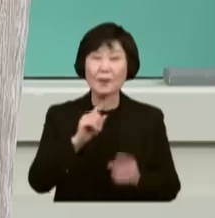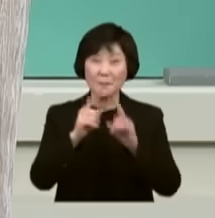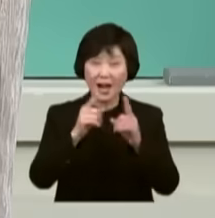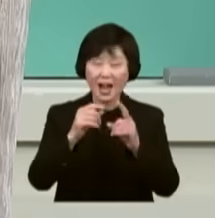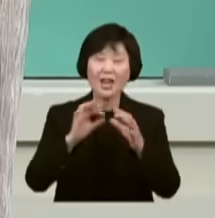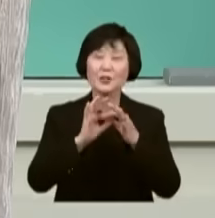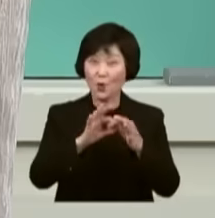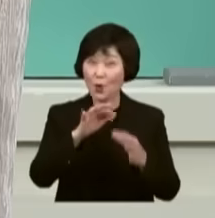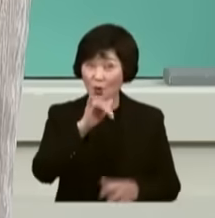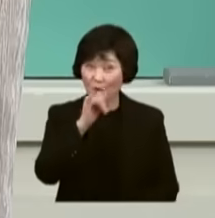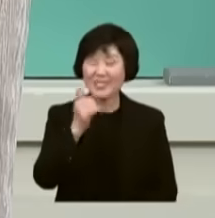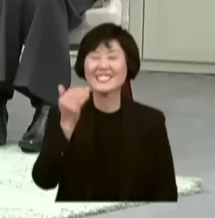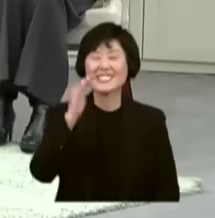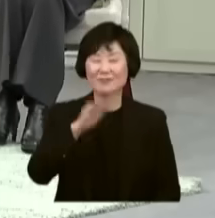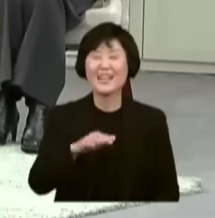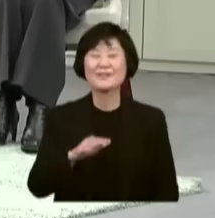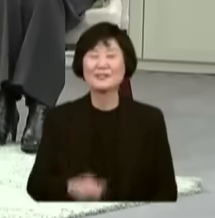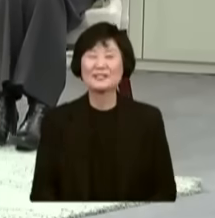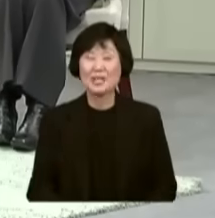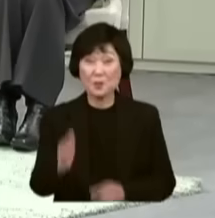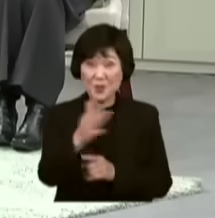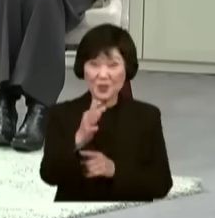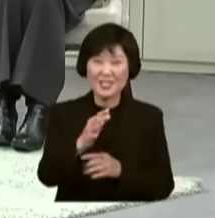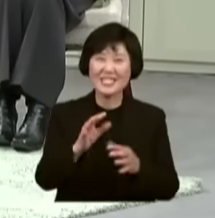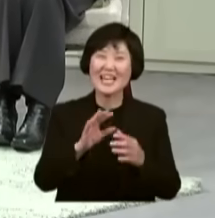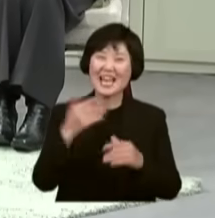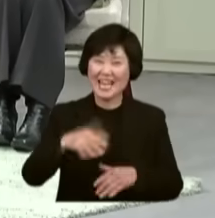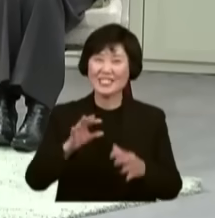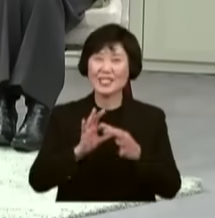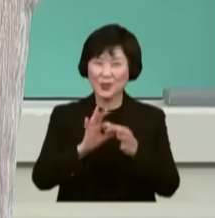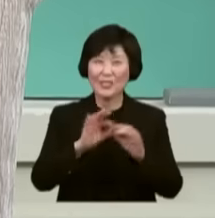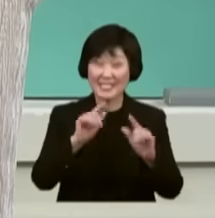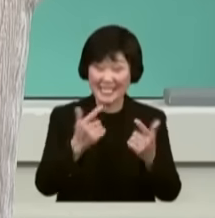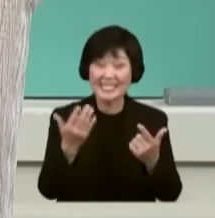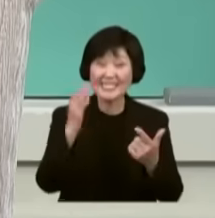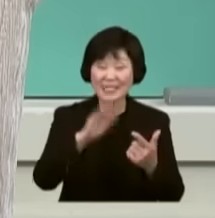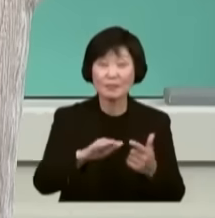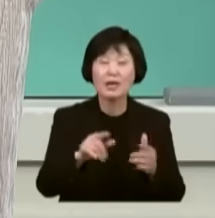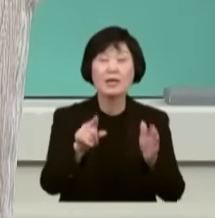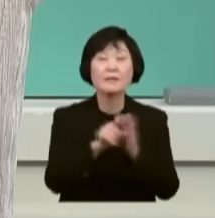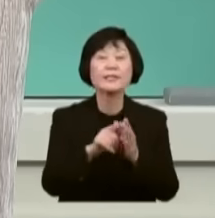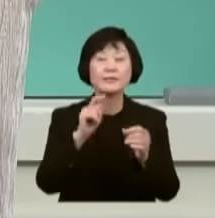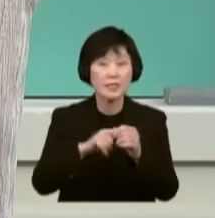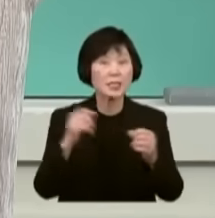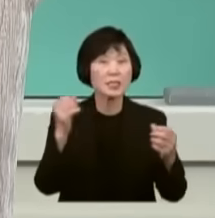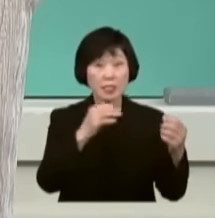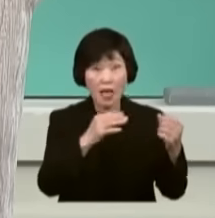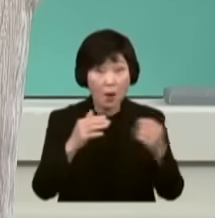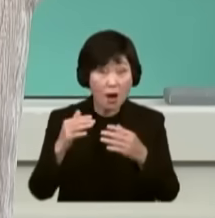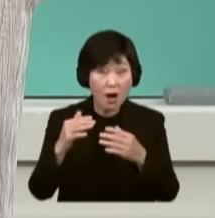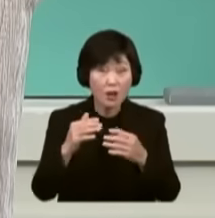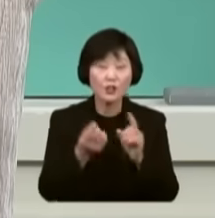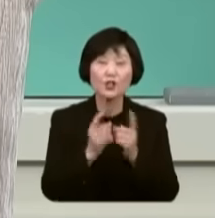통하는데요. 근데 이렇게 소통이 중요하고 또 신앙적인 대화도 이렇게 되시니까 더 이렇게